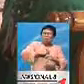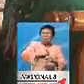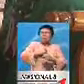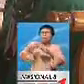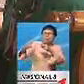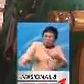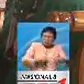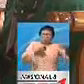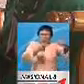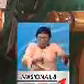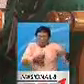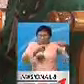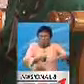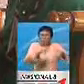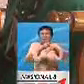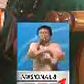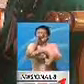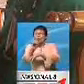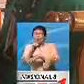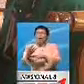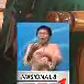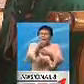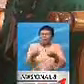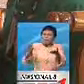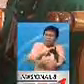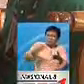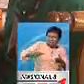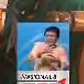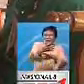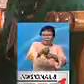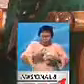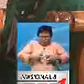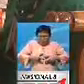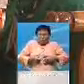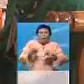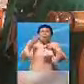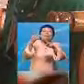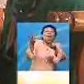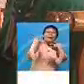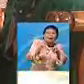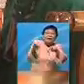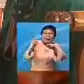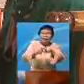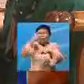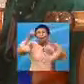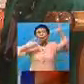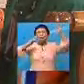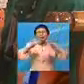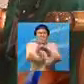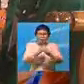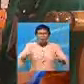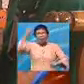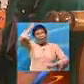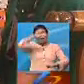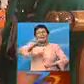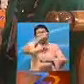paralimpik Rio akan terus mampu melakar sejarah dan membawa pulang emas yang berganda buat negara selamat hari raya Aidil Adha